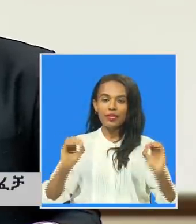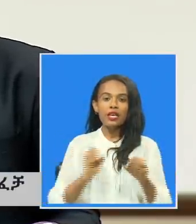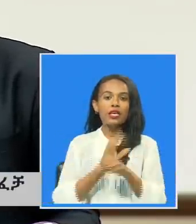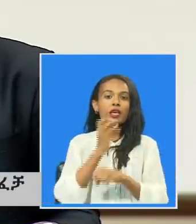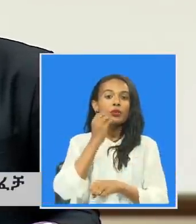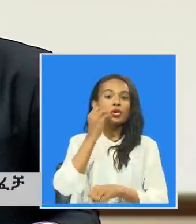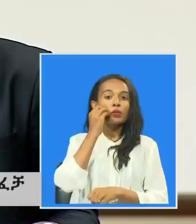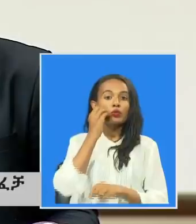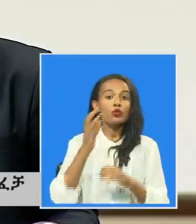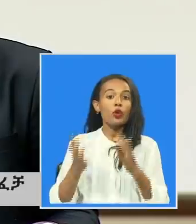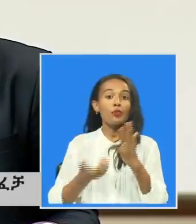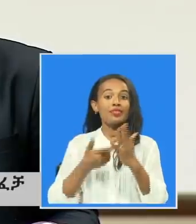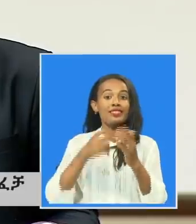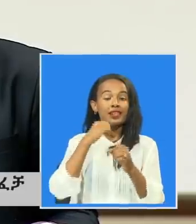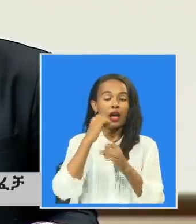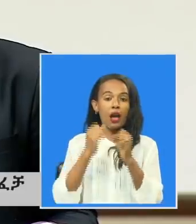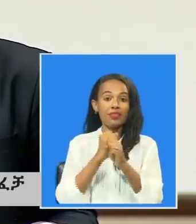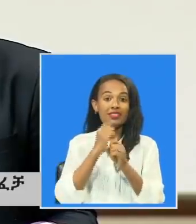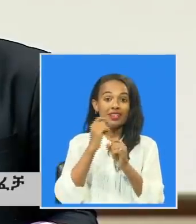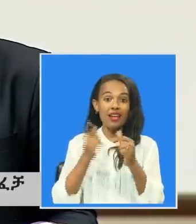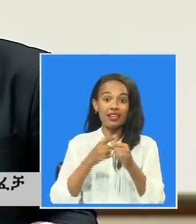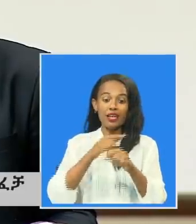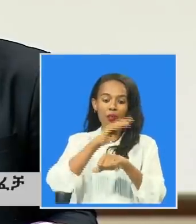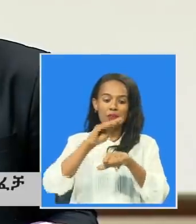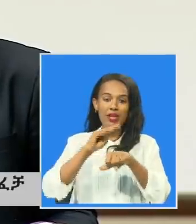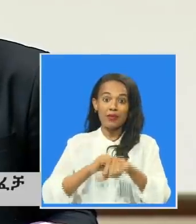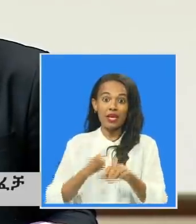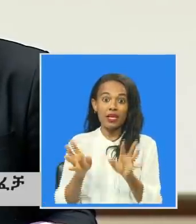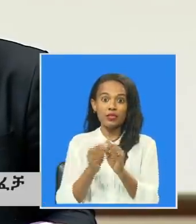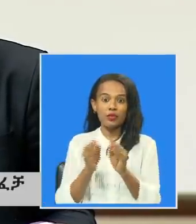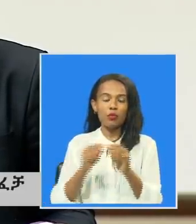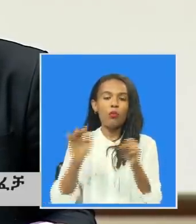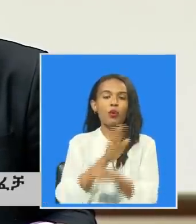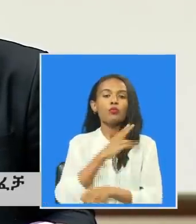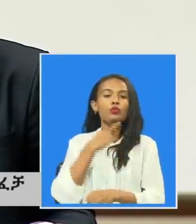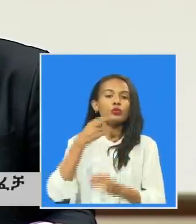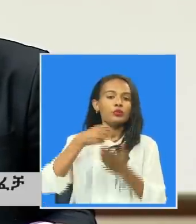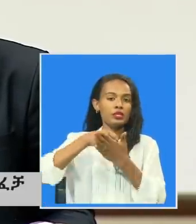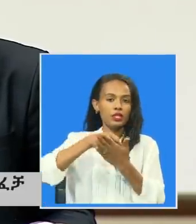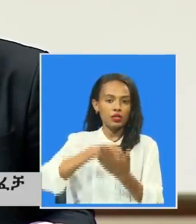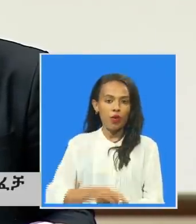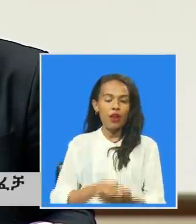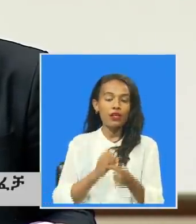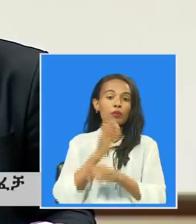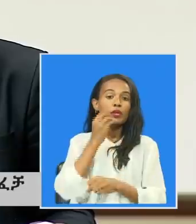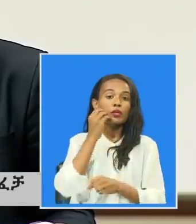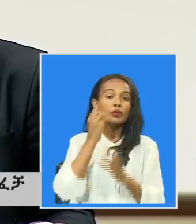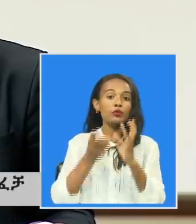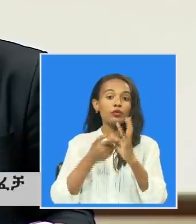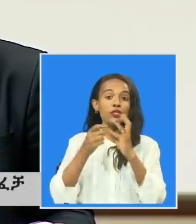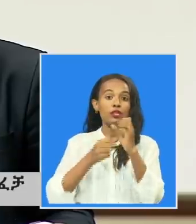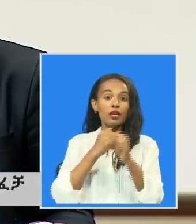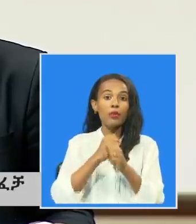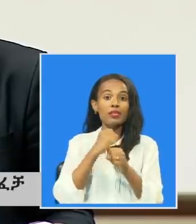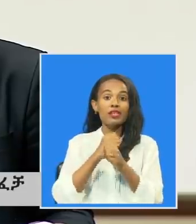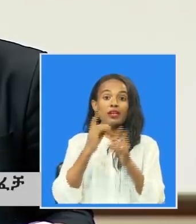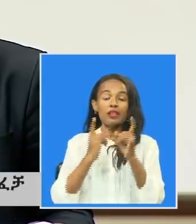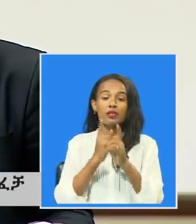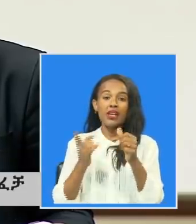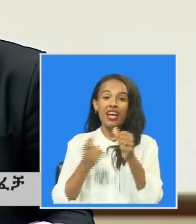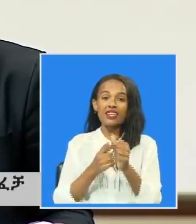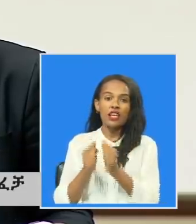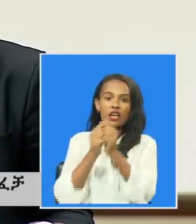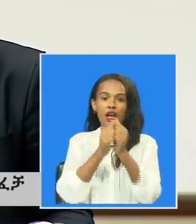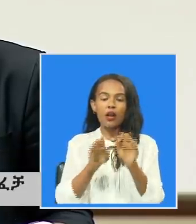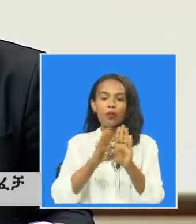የምክር ቤቶቹ አምስተኛ ዓመት የሥራ ዘመን አንደኛ ልዩ የጋራ ስብሰባ ቃለ ጉባኤ በሙሉ ድምጽ ጸድቋል። የምክር ቤቱ ስድስተኛ ዓመት የሥራ ዘመን አንደኛ